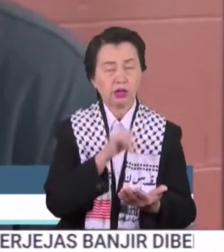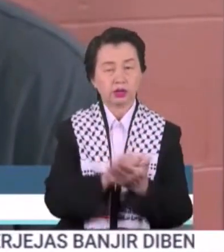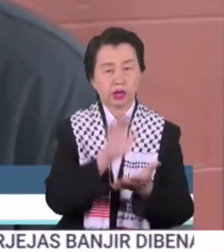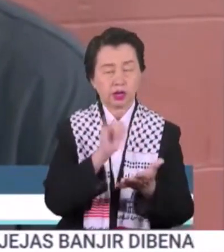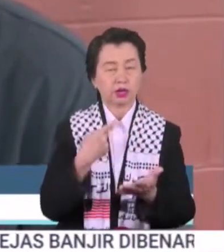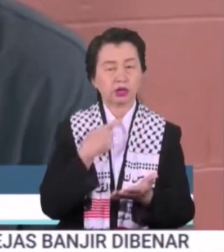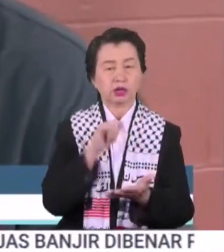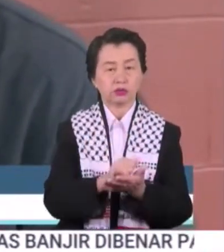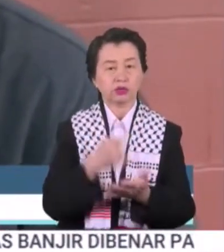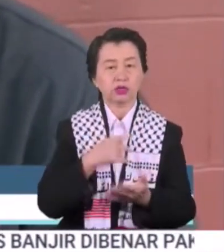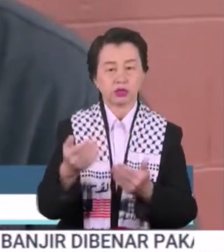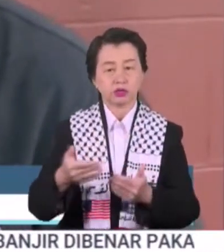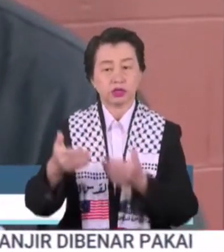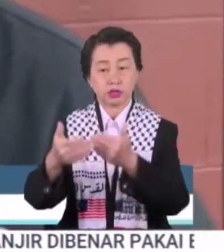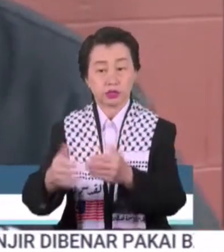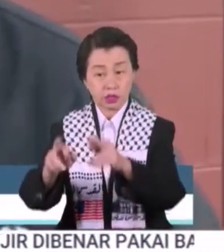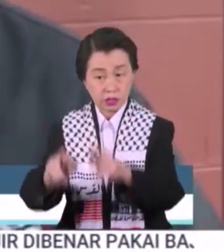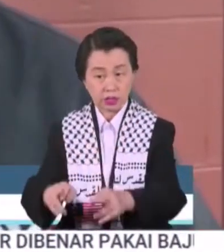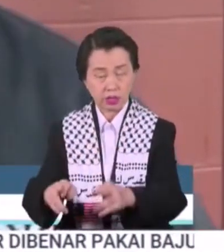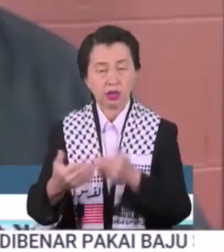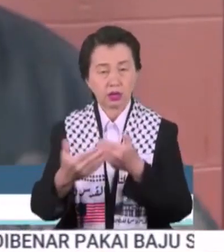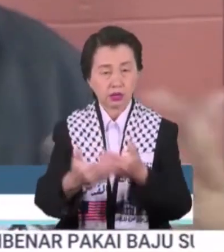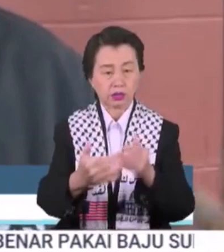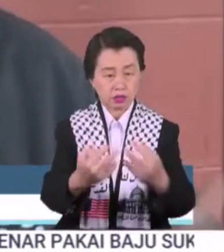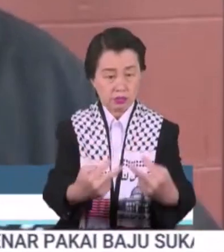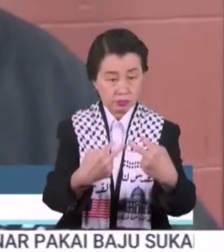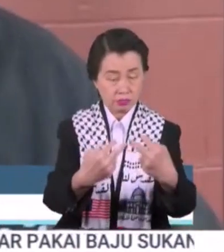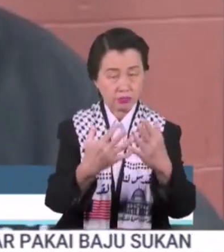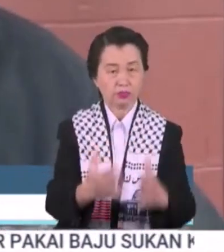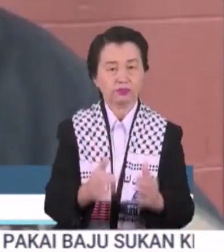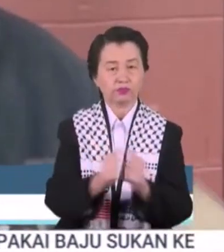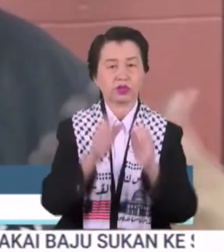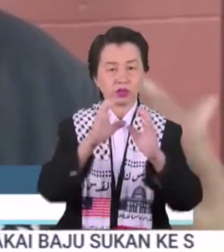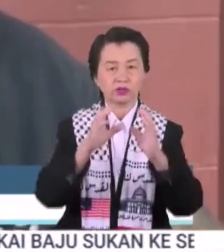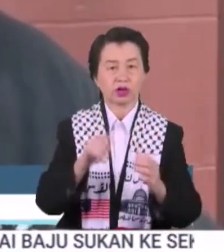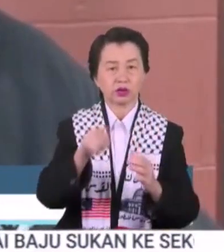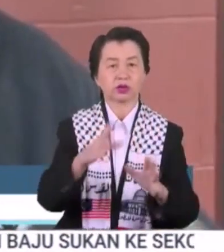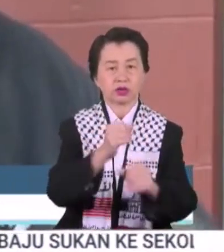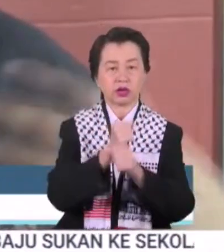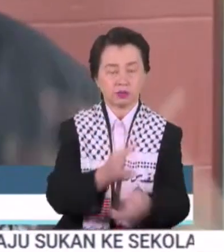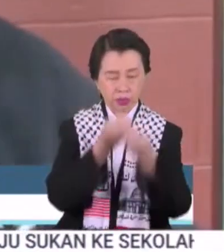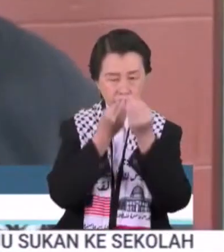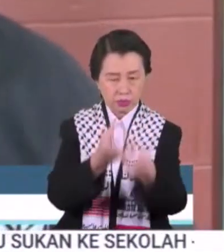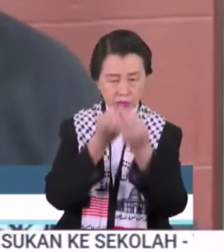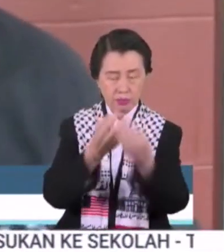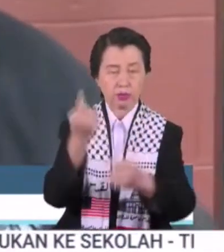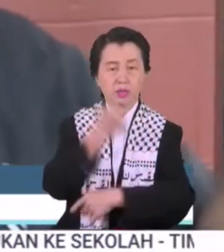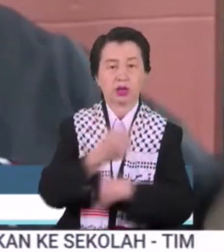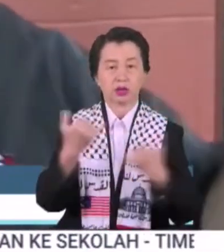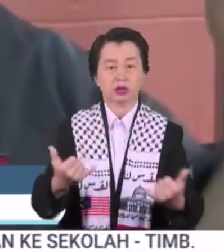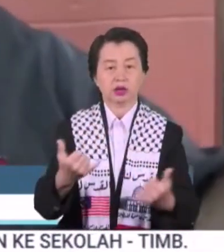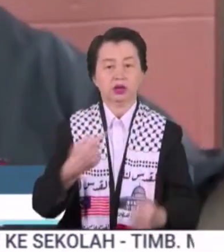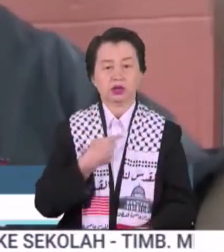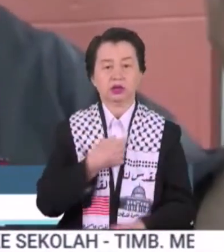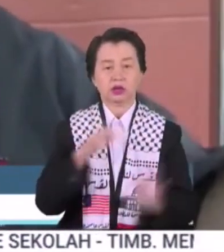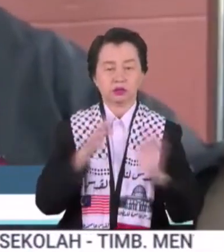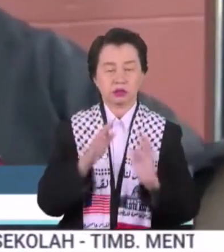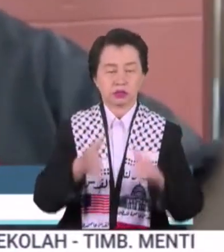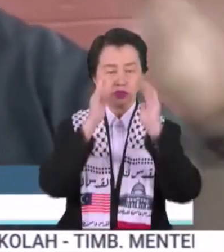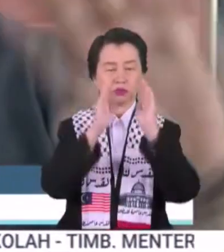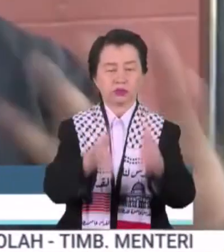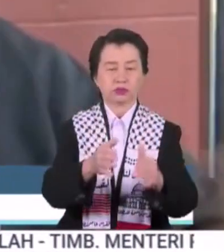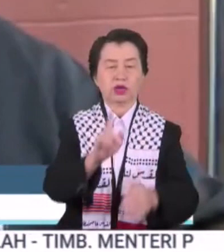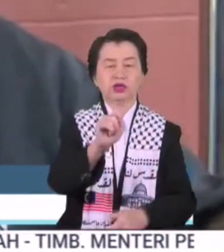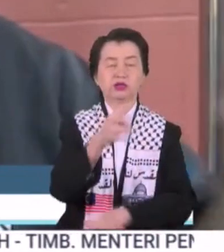mendekati rakyat dan kita mendekati penonton kita dengan cara mereka apa mendapatkan informasi pada hari ini. Jadi, kita bukan tertumpu